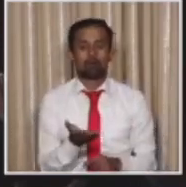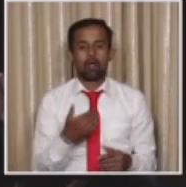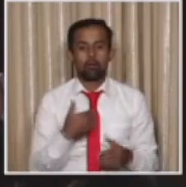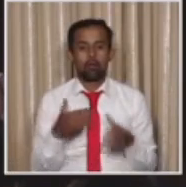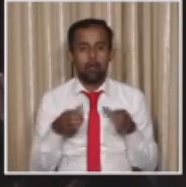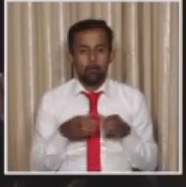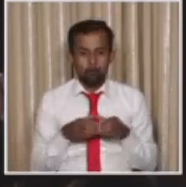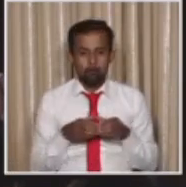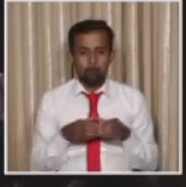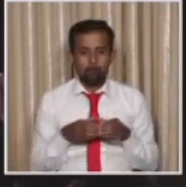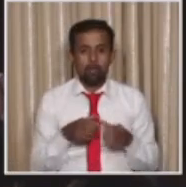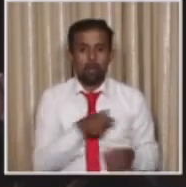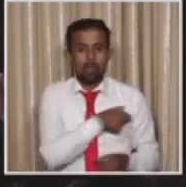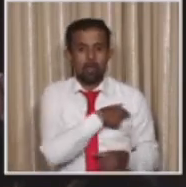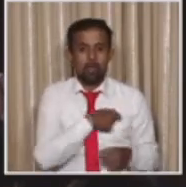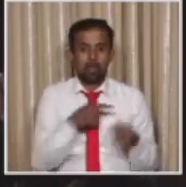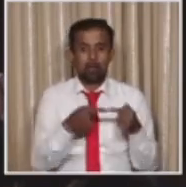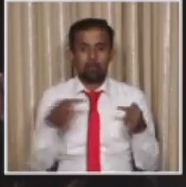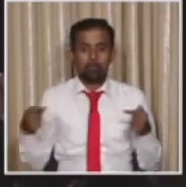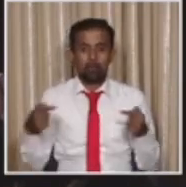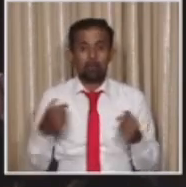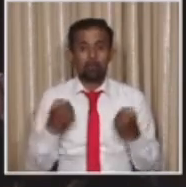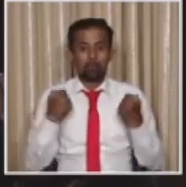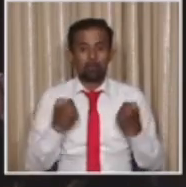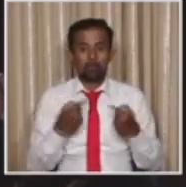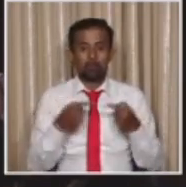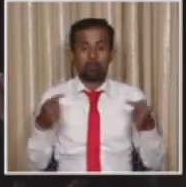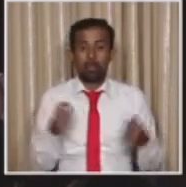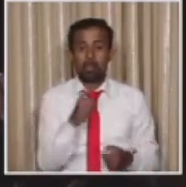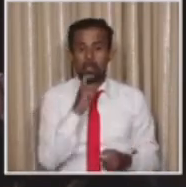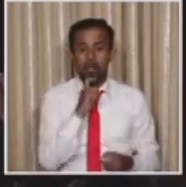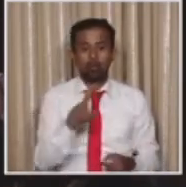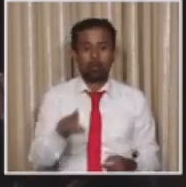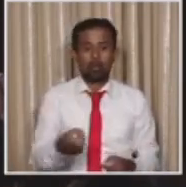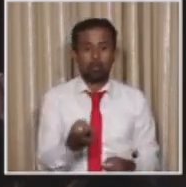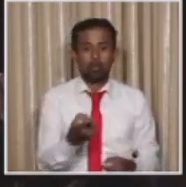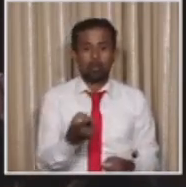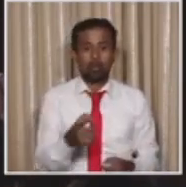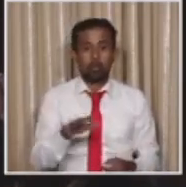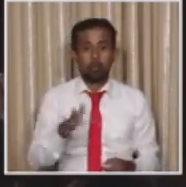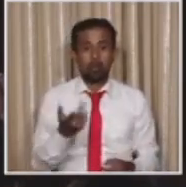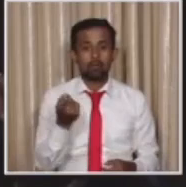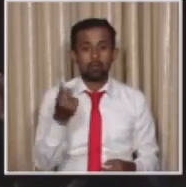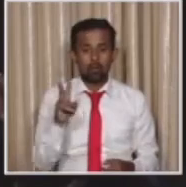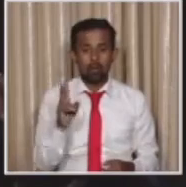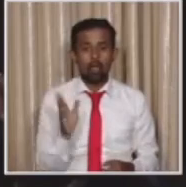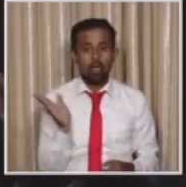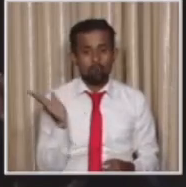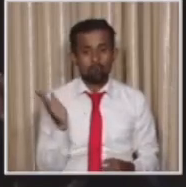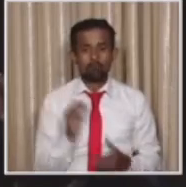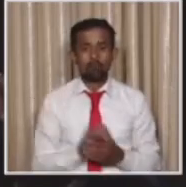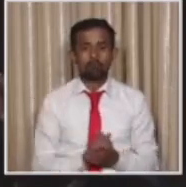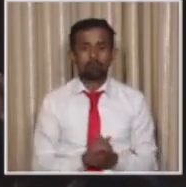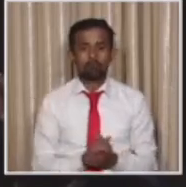පක්ෂයේ නායකයාට විරුද්ධව, අපේ සභාපතිතුමාට විරුද්ධව නඩු 112ක් තිබෙනවා.